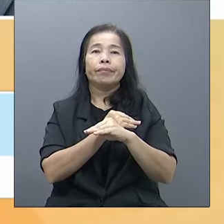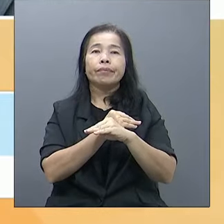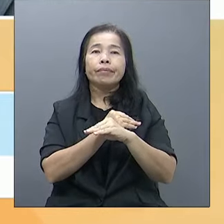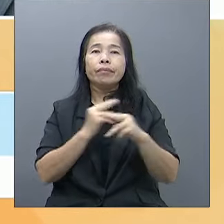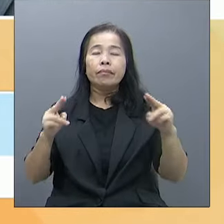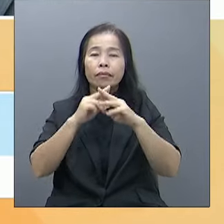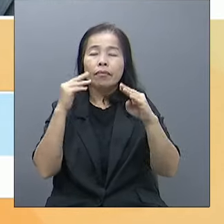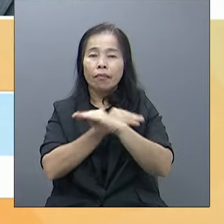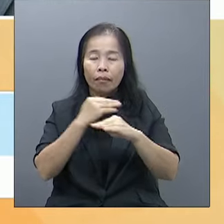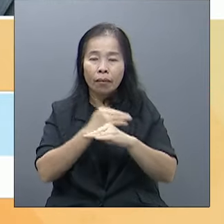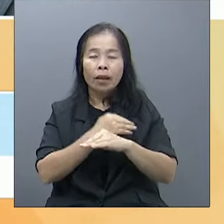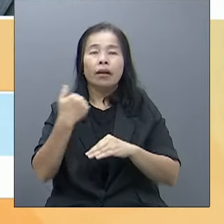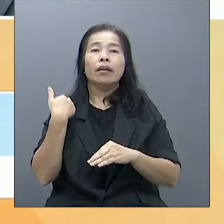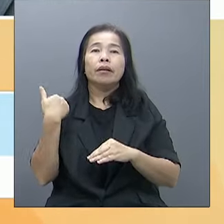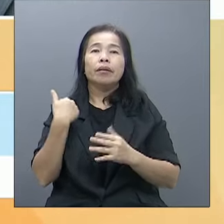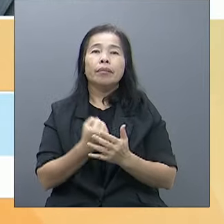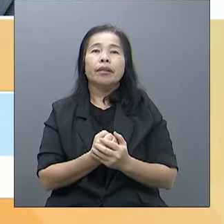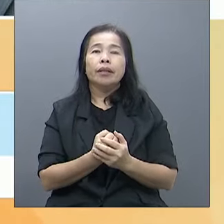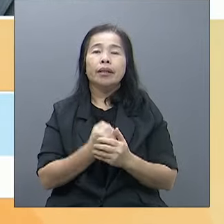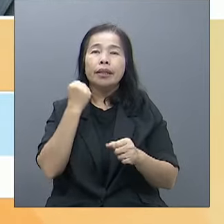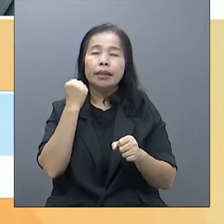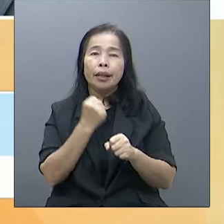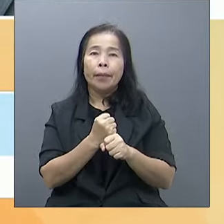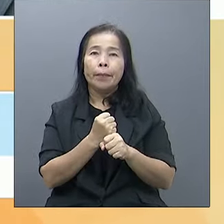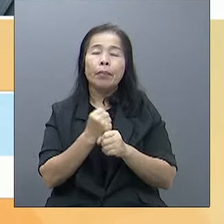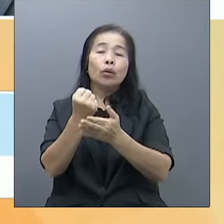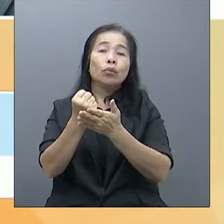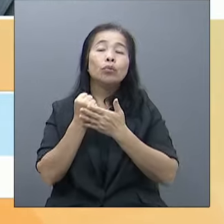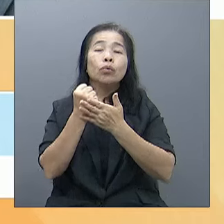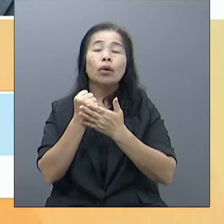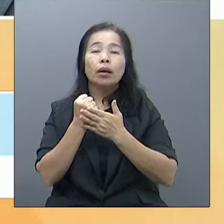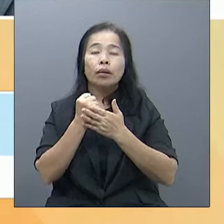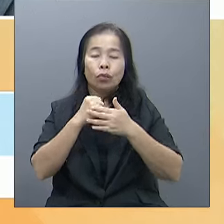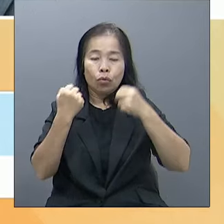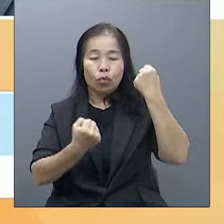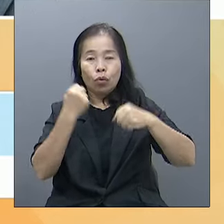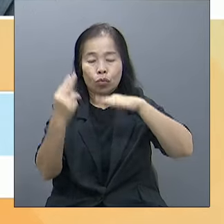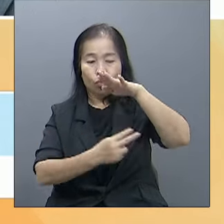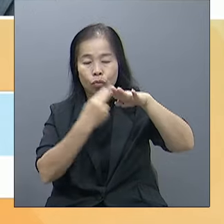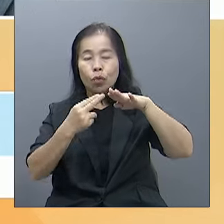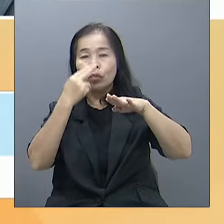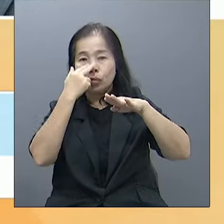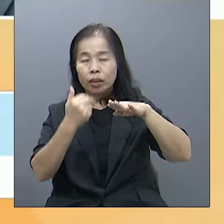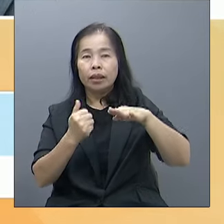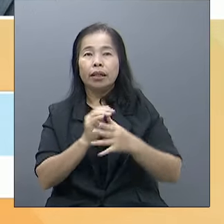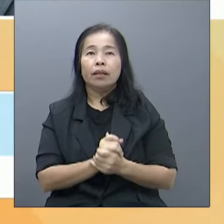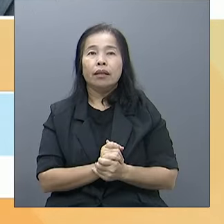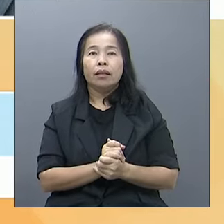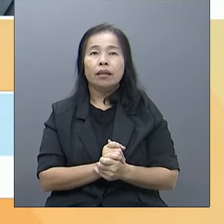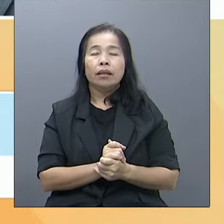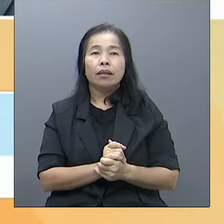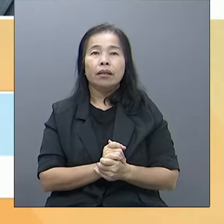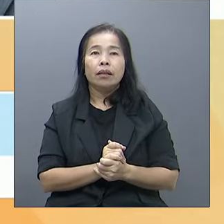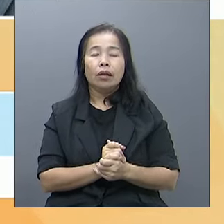โดยกระทรวงคมนาคมเนี่ยเขาก็รับมาช่วยดูสภาพรถให้ก่อนออกเดินทางต้องตรวจดูว่า